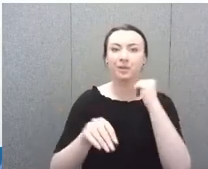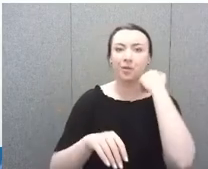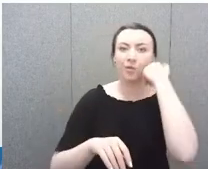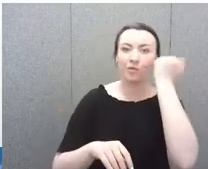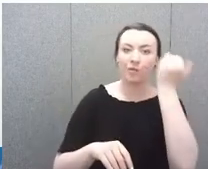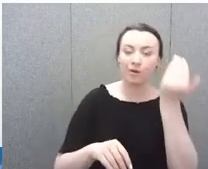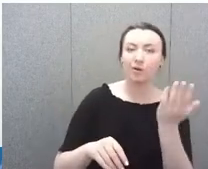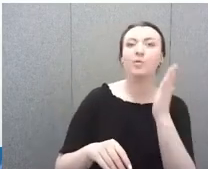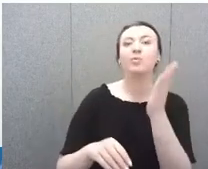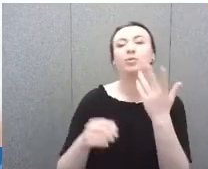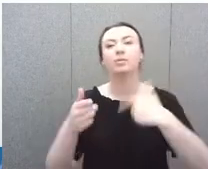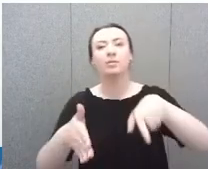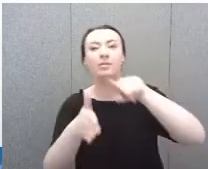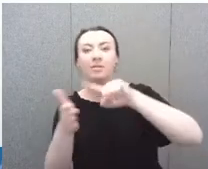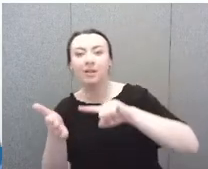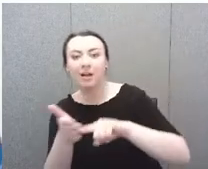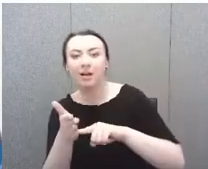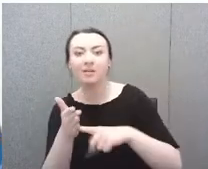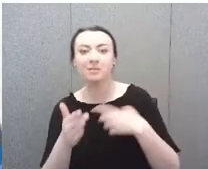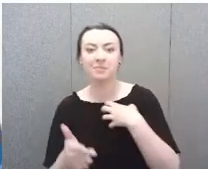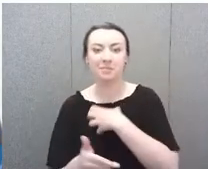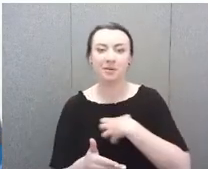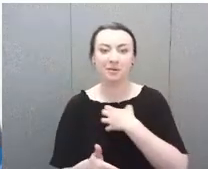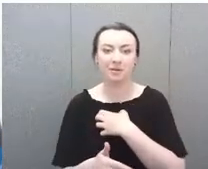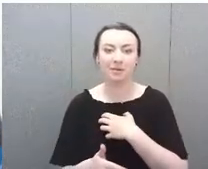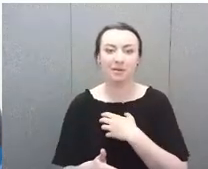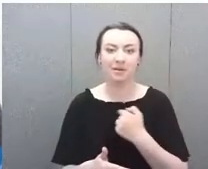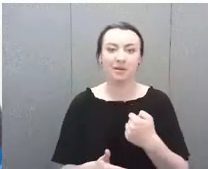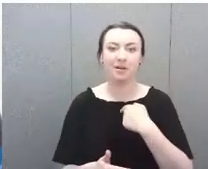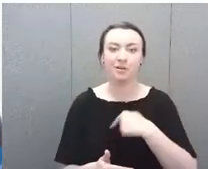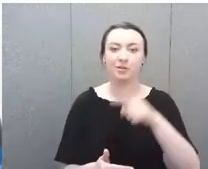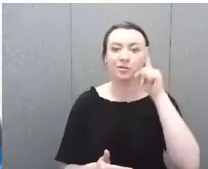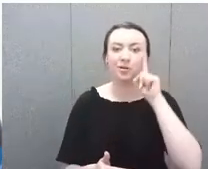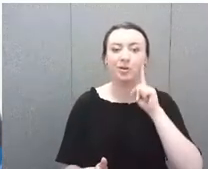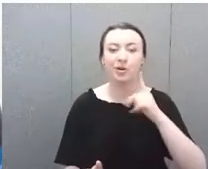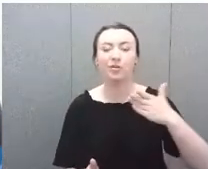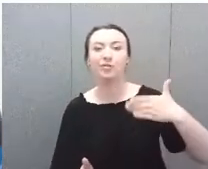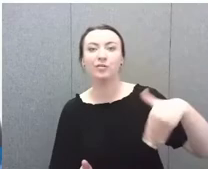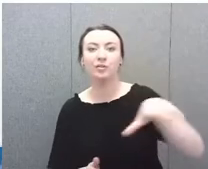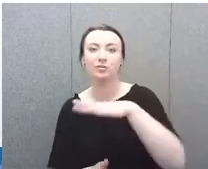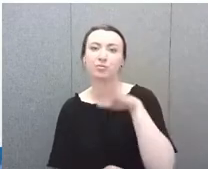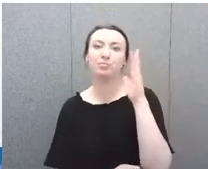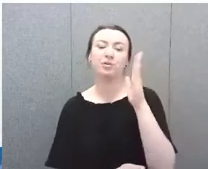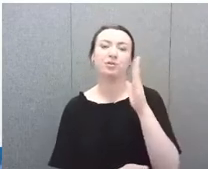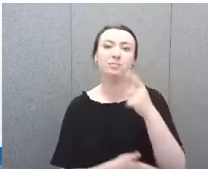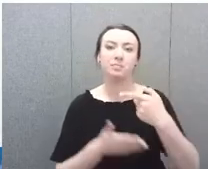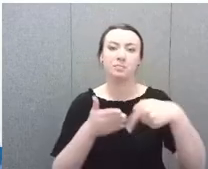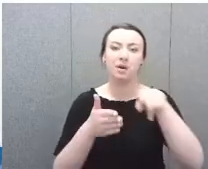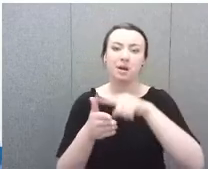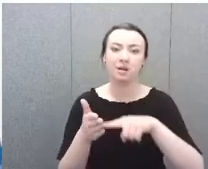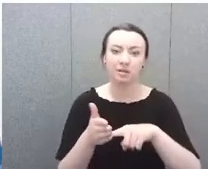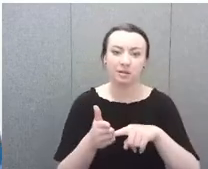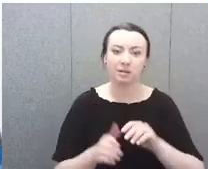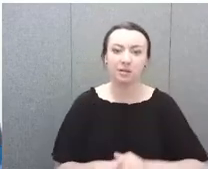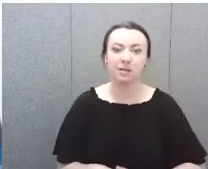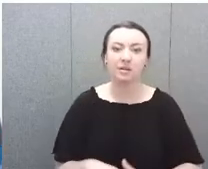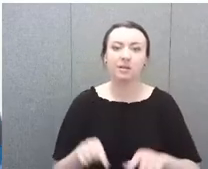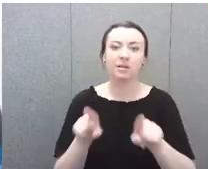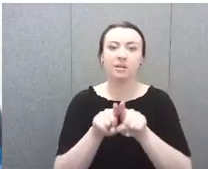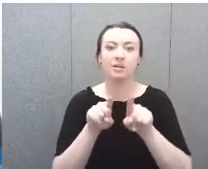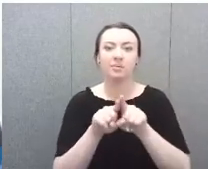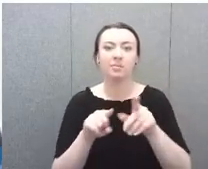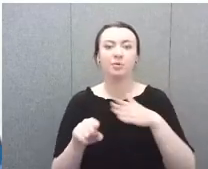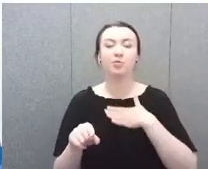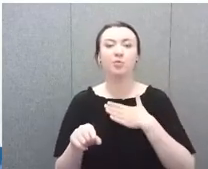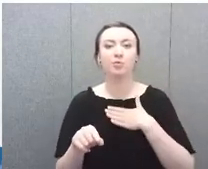подразумевал такие вот вводные слова, а тогда выдвижение основного вопроса, о котором я хотела с вами вместе